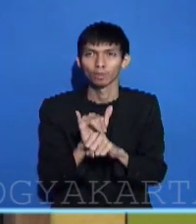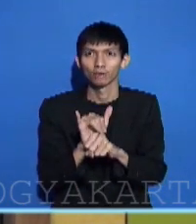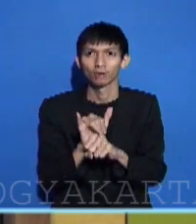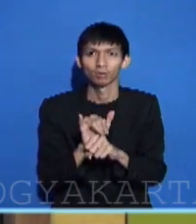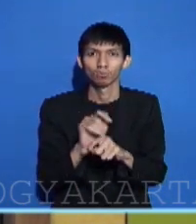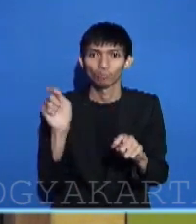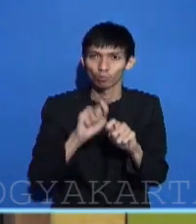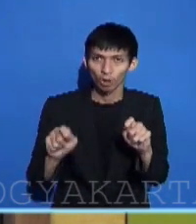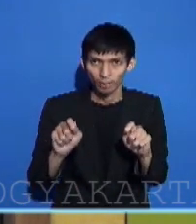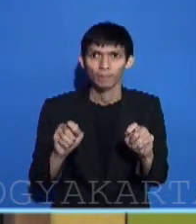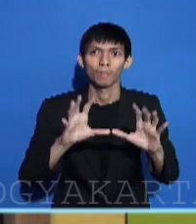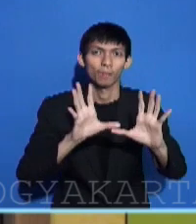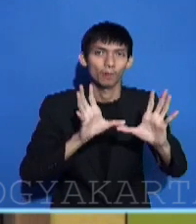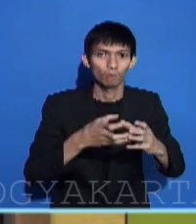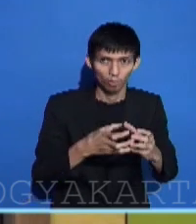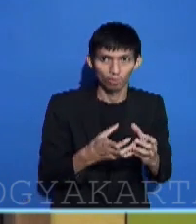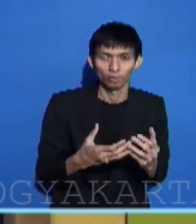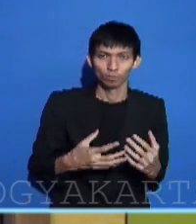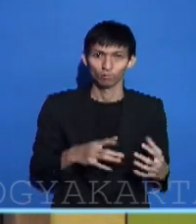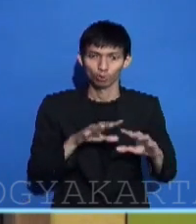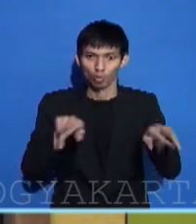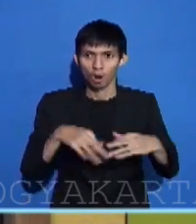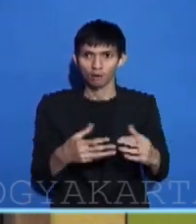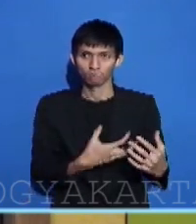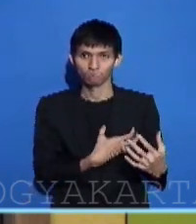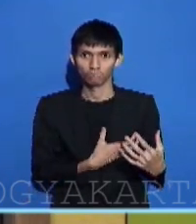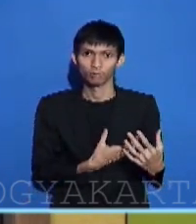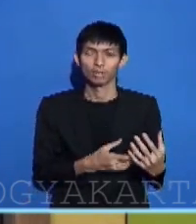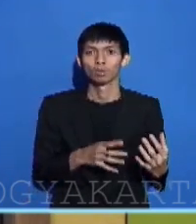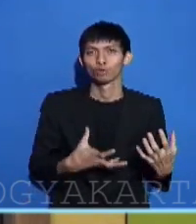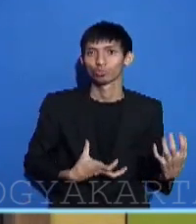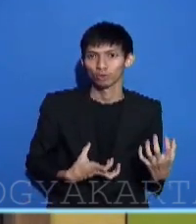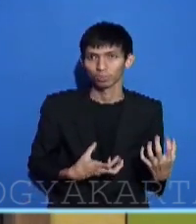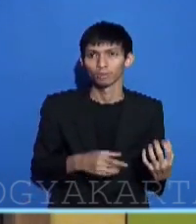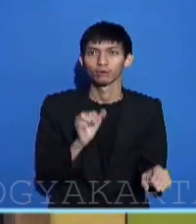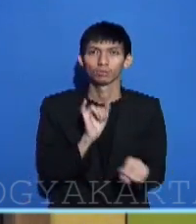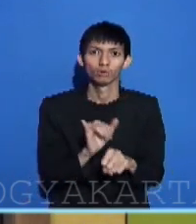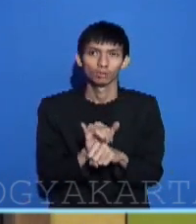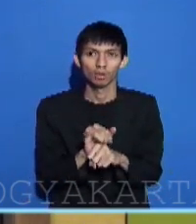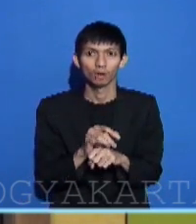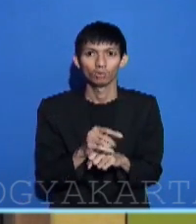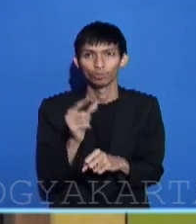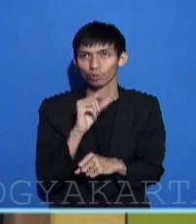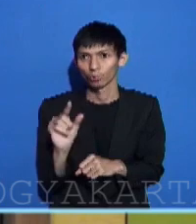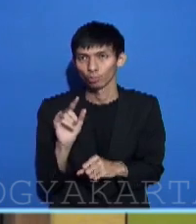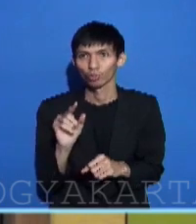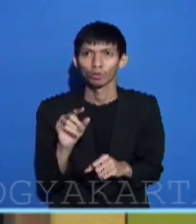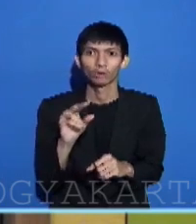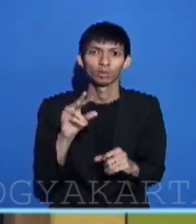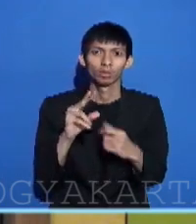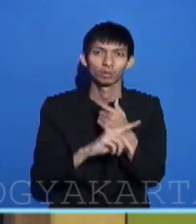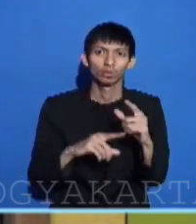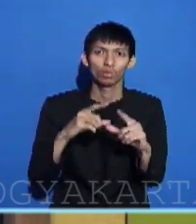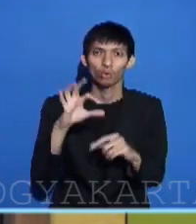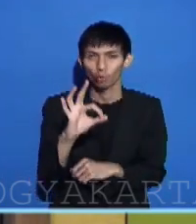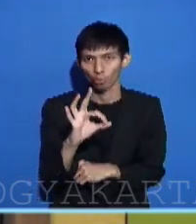ruang laktasi yang merupakan hasil kolaborasi Pemerintah Kota Yogyakarta dan Universitas Respati Yogyakarta atau UNRIO yang